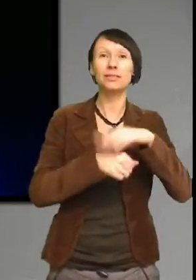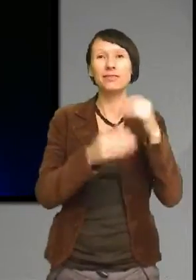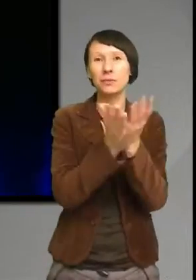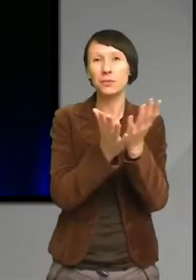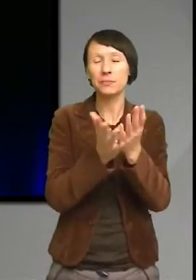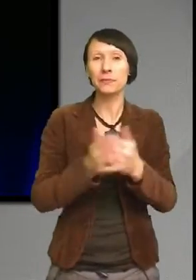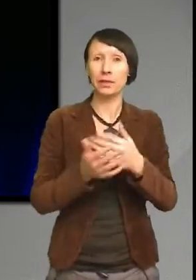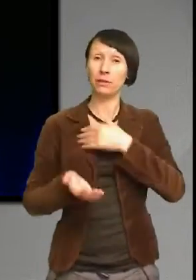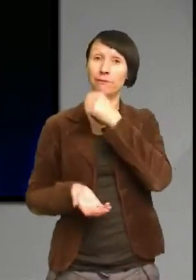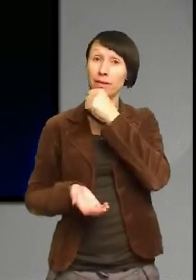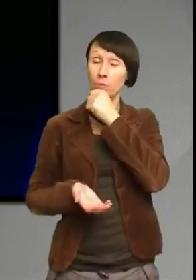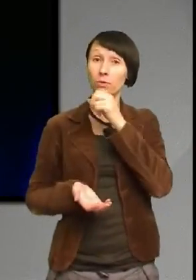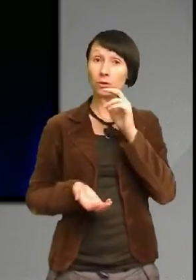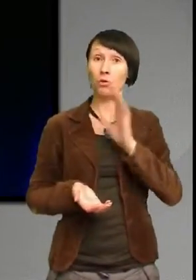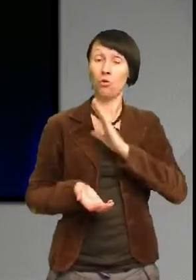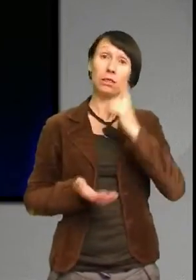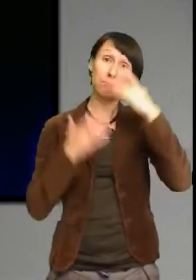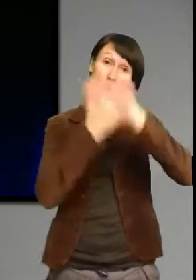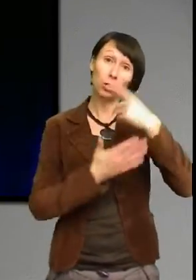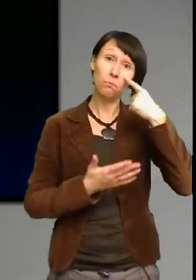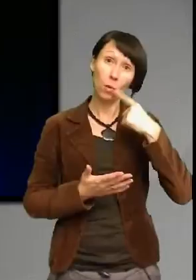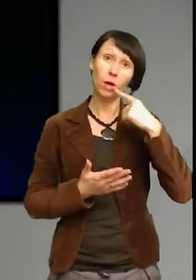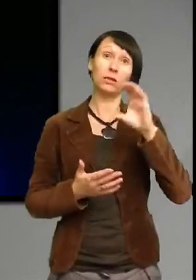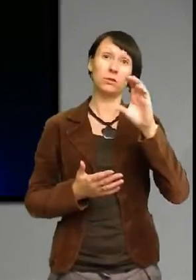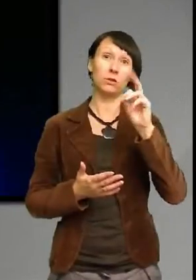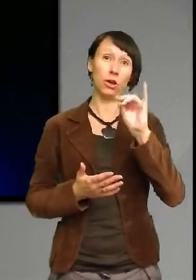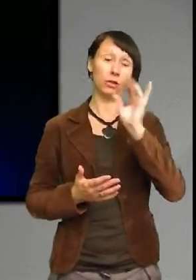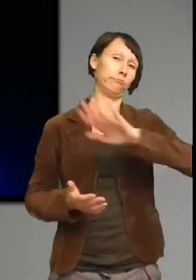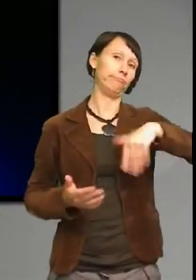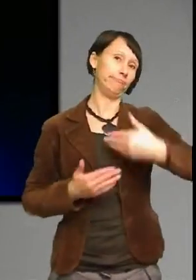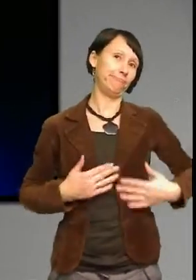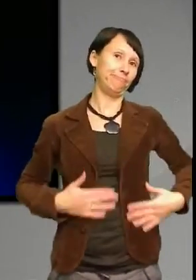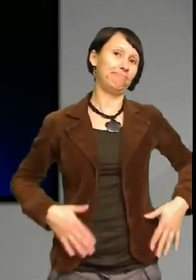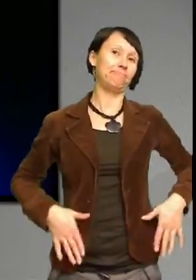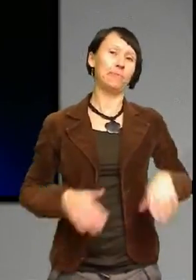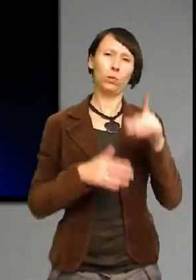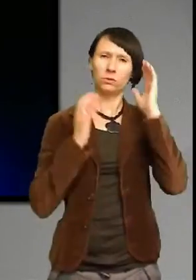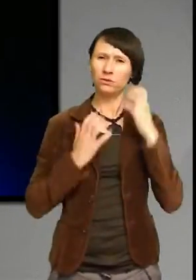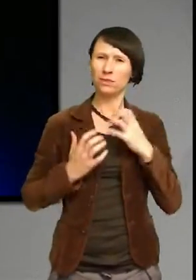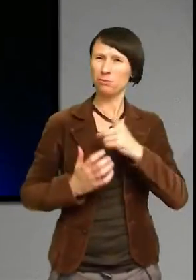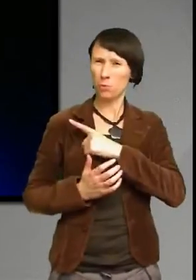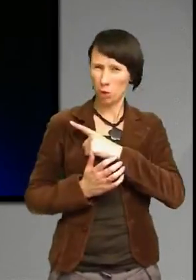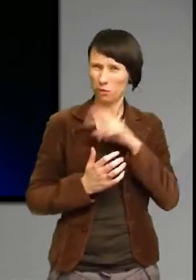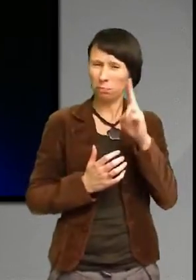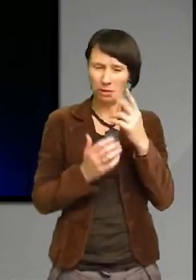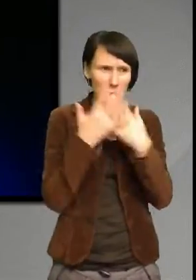Min farmor var klädd i en mörkblå sari och svettades jättemycket i hettan och trängseln som var vid busstationen.